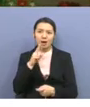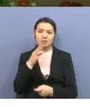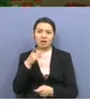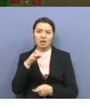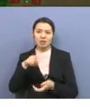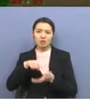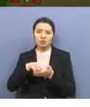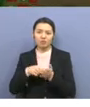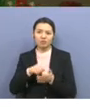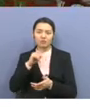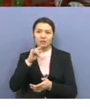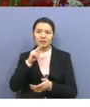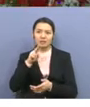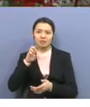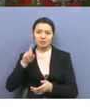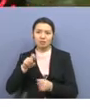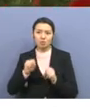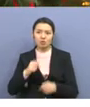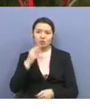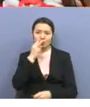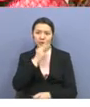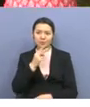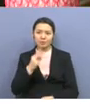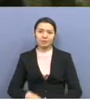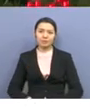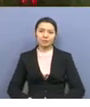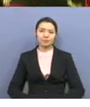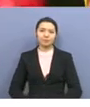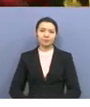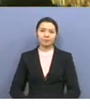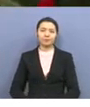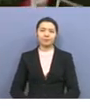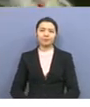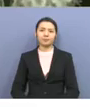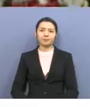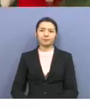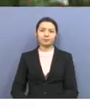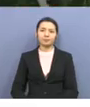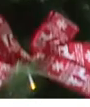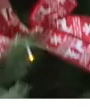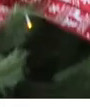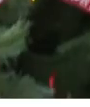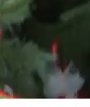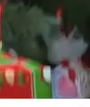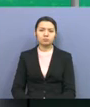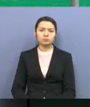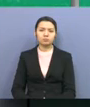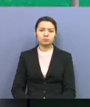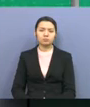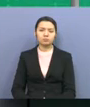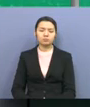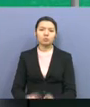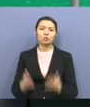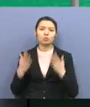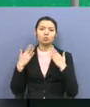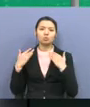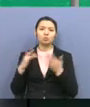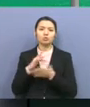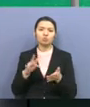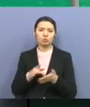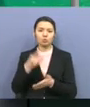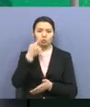кезе сайтынан толық білуге болады. Ердігүл Дәдбасқыз, Жамал Қабдулина, Василий Вережников, Ермек Махметов, Көкші ақпарат. Шучинск